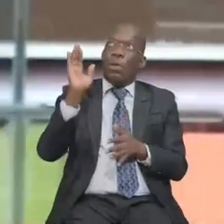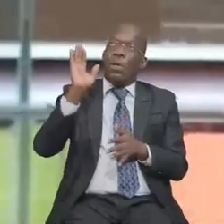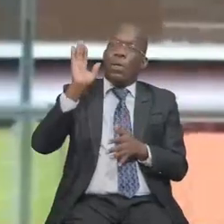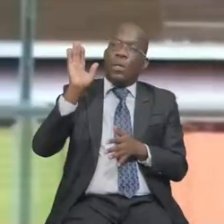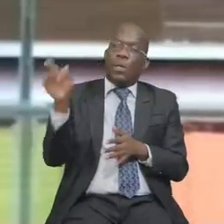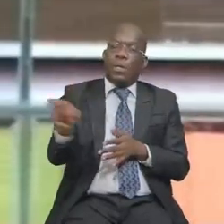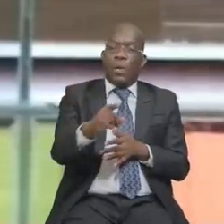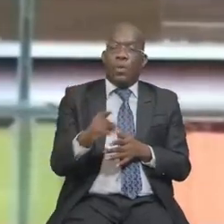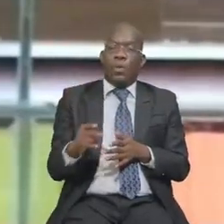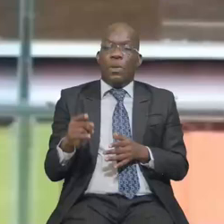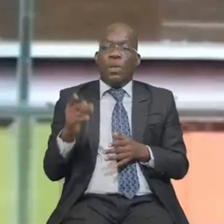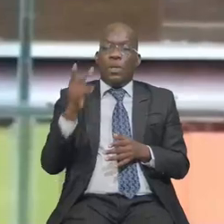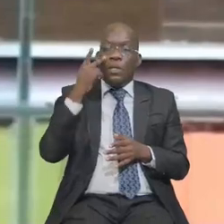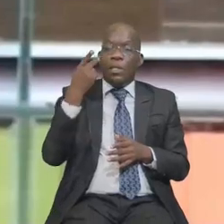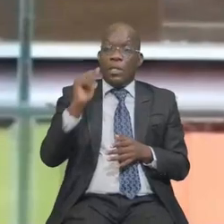La maison d'Israël